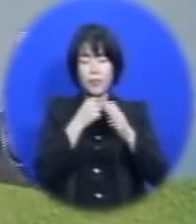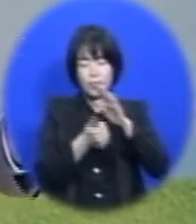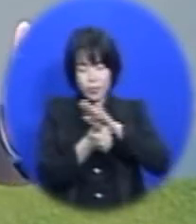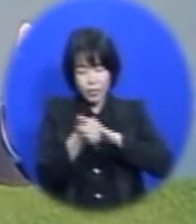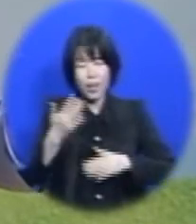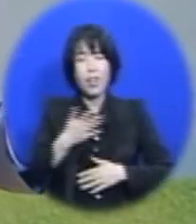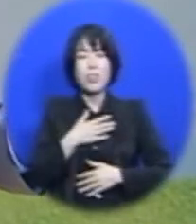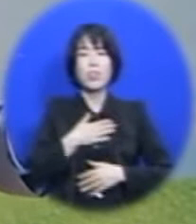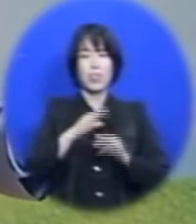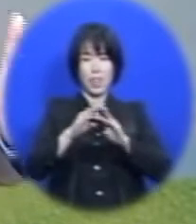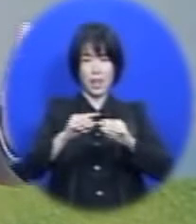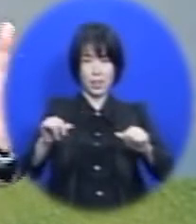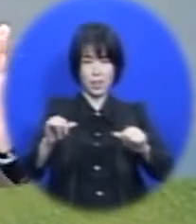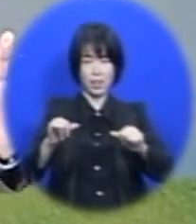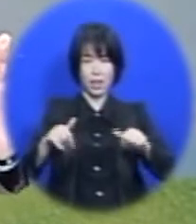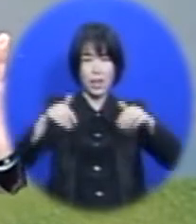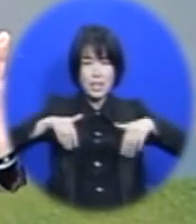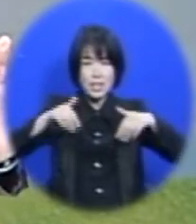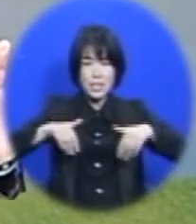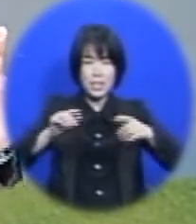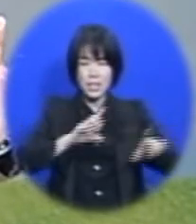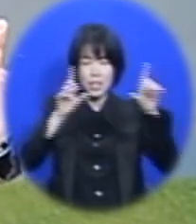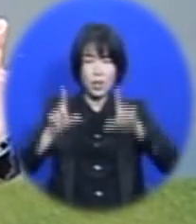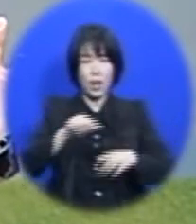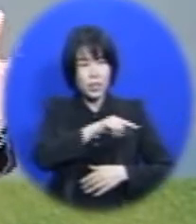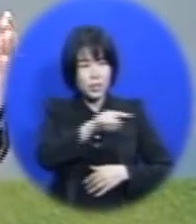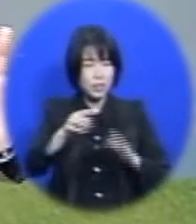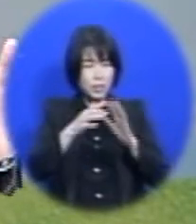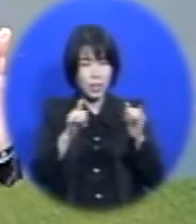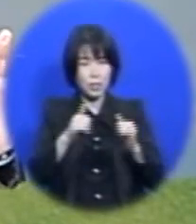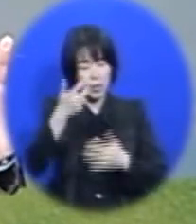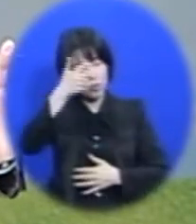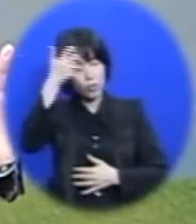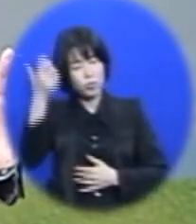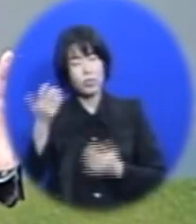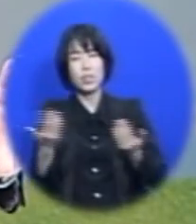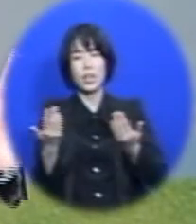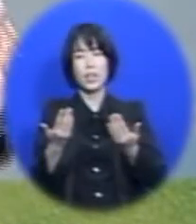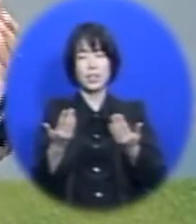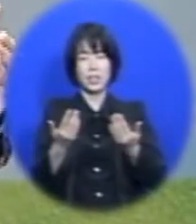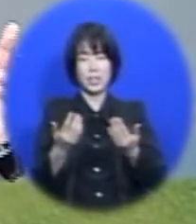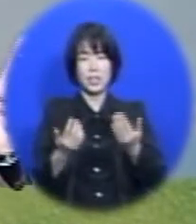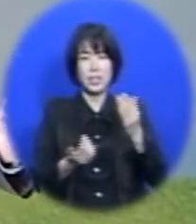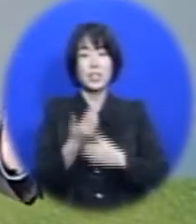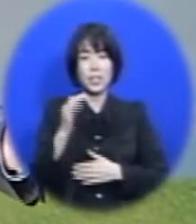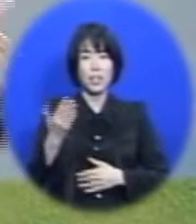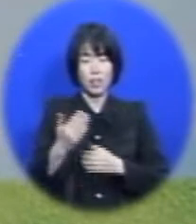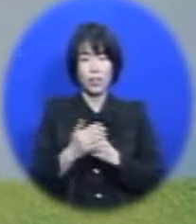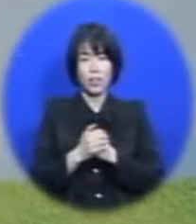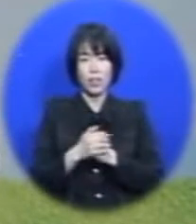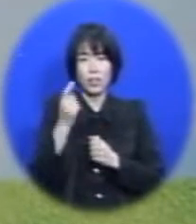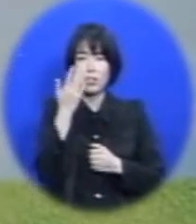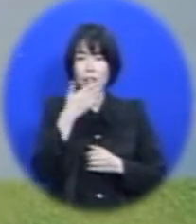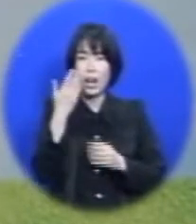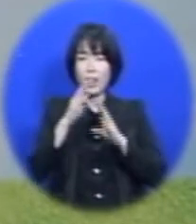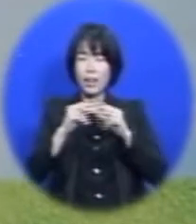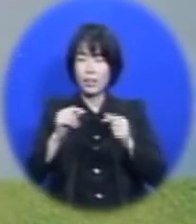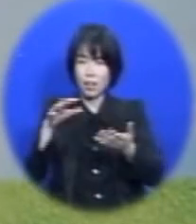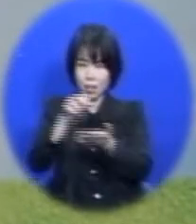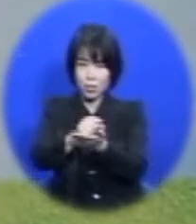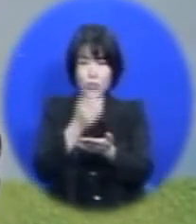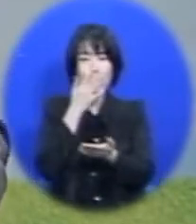내 땅, 노예 생활하던 그들에게 얼마나 꿈 같은 일이에요. 그 가나안 땅을 차지할 수도